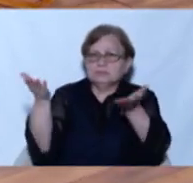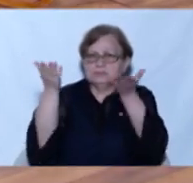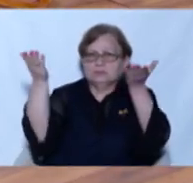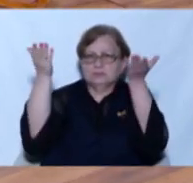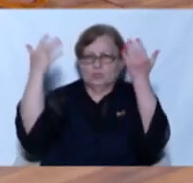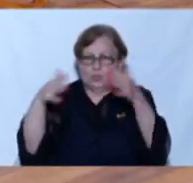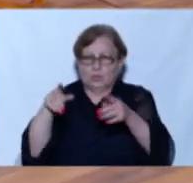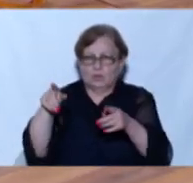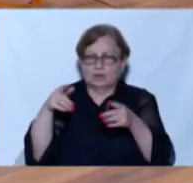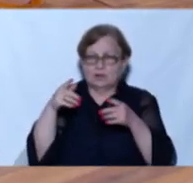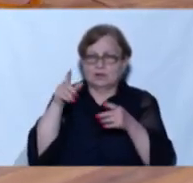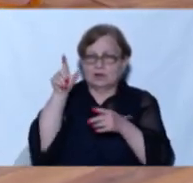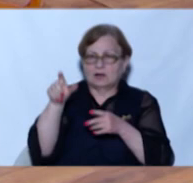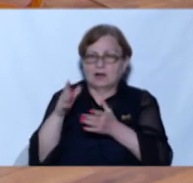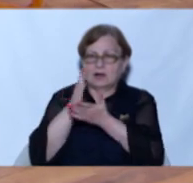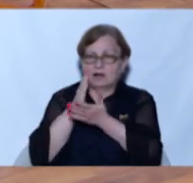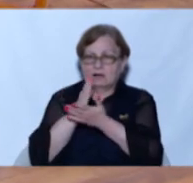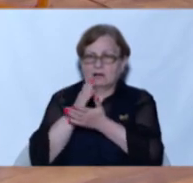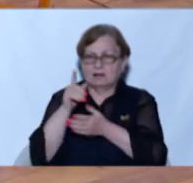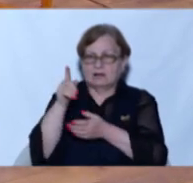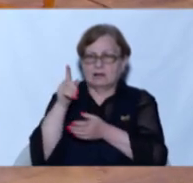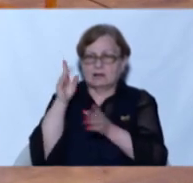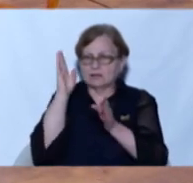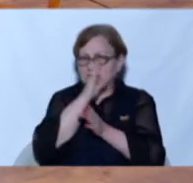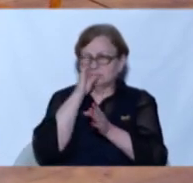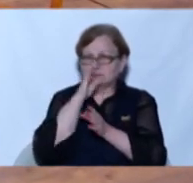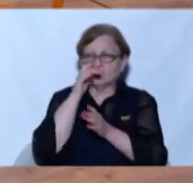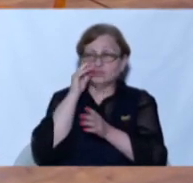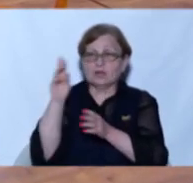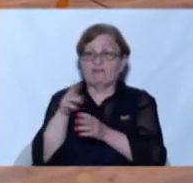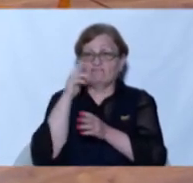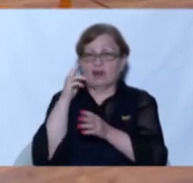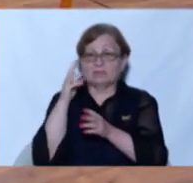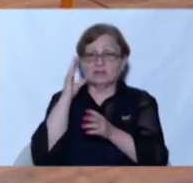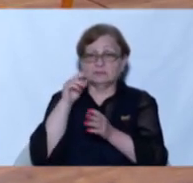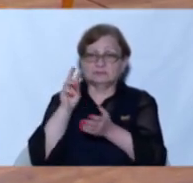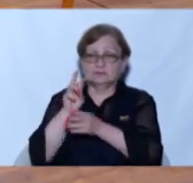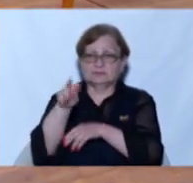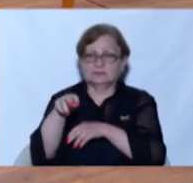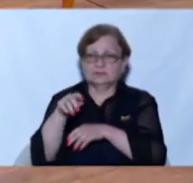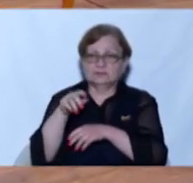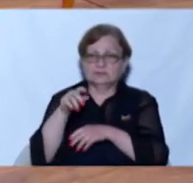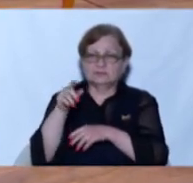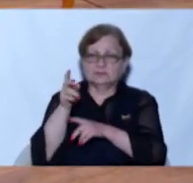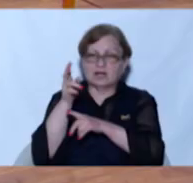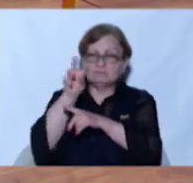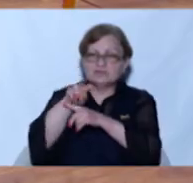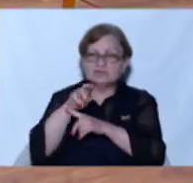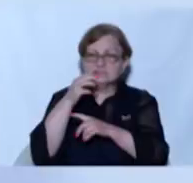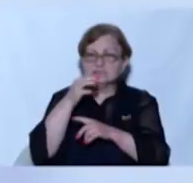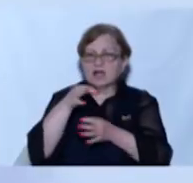ცხოვრობს და იქ არის კადრი ზუსტად იმ საბედისწერო დღეს, როცა გველებთან უნდა იცეკოს, შედის კაფეში თუ გახსოვთ